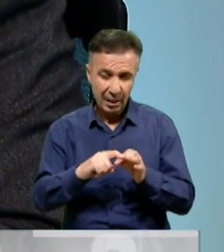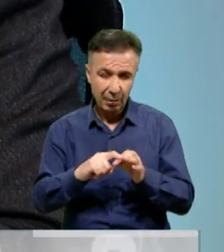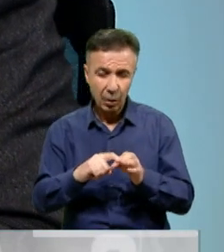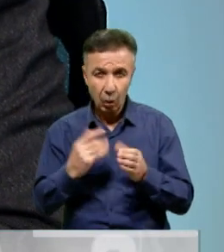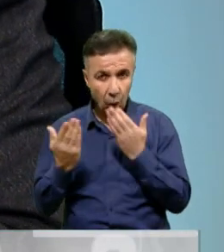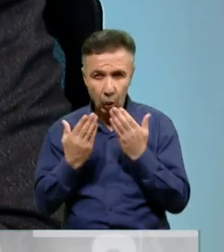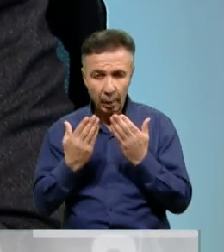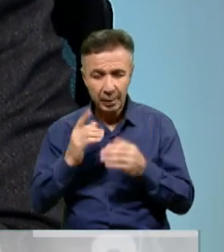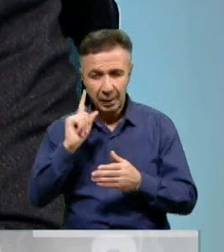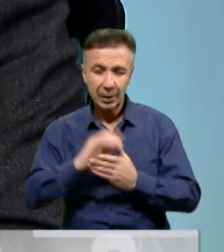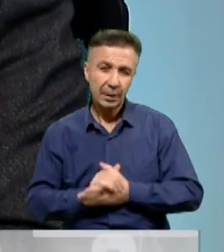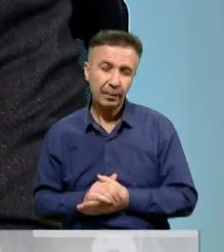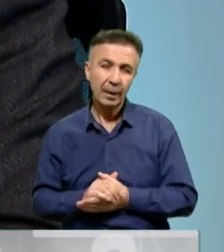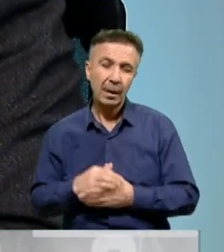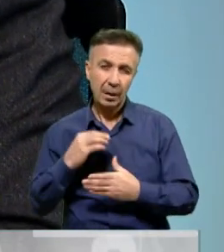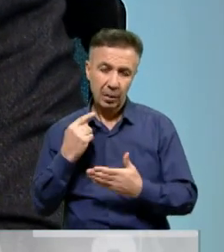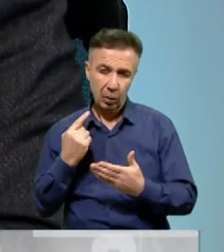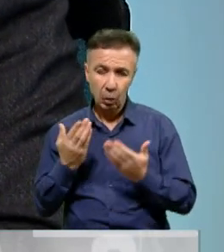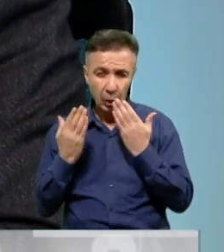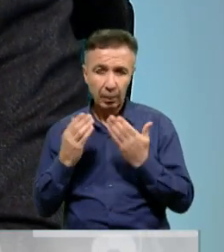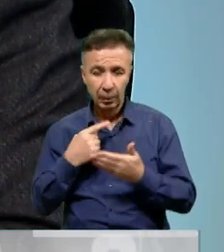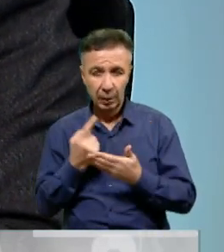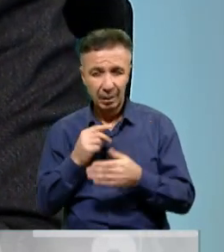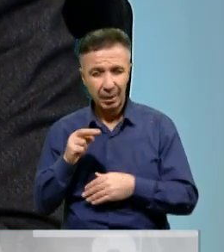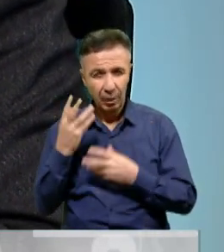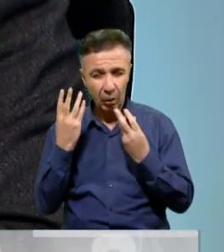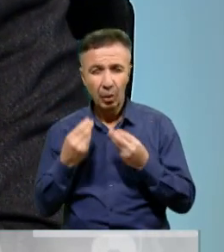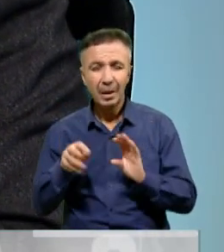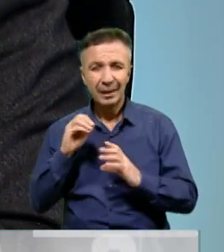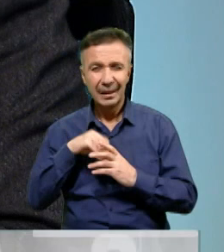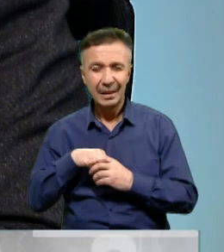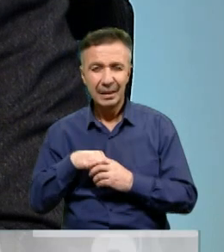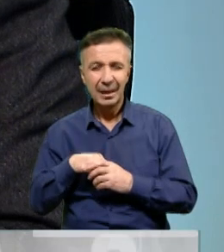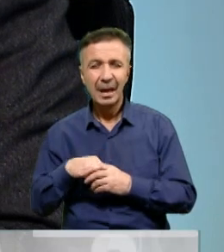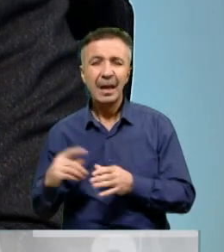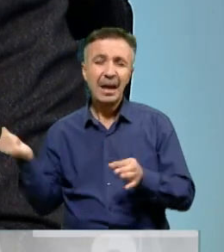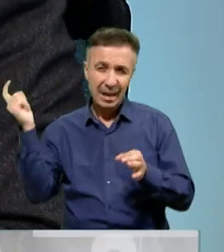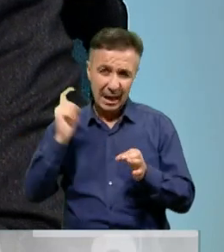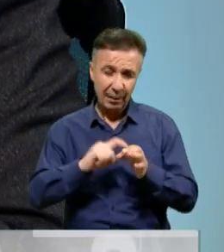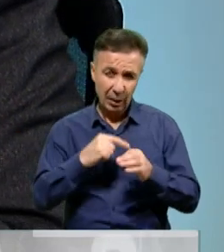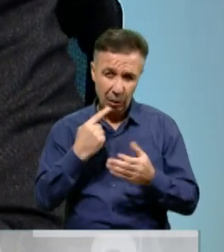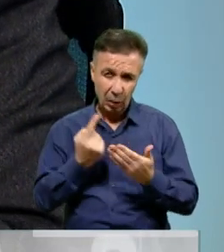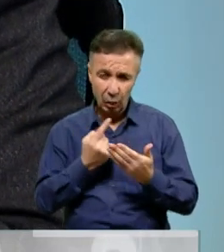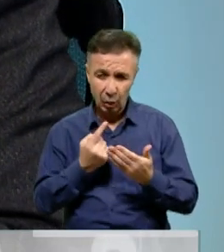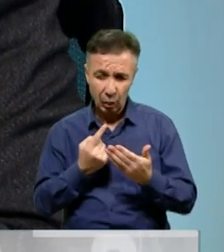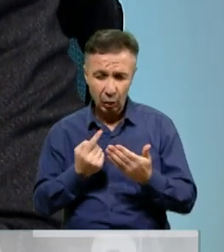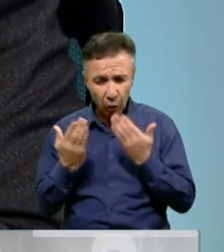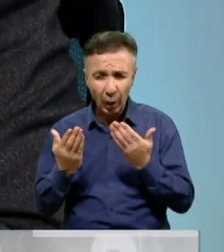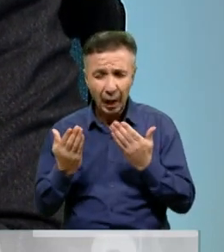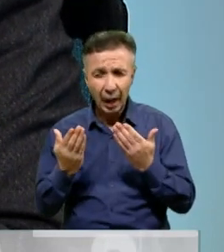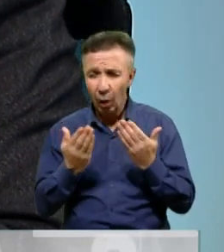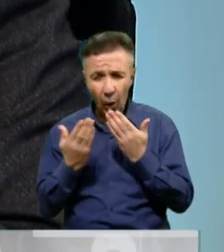dua Kur'an-ı Kerim gibi olmadığı için onu tecvidli okumaya gerek yoktur. Yalnız mana bozulmaması